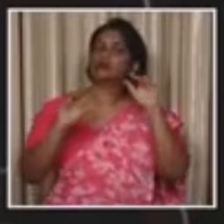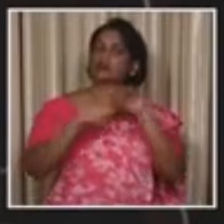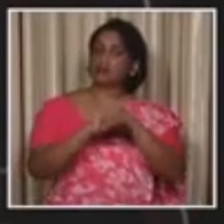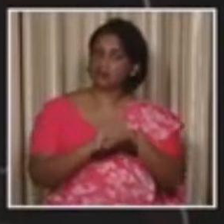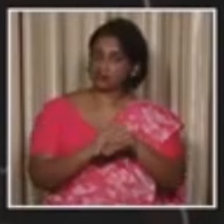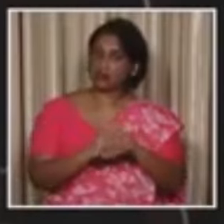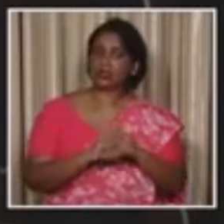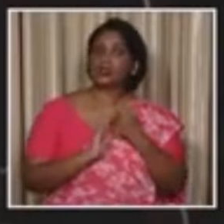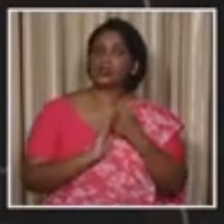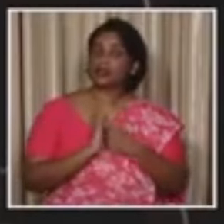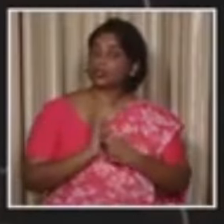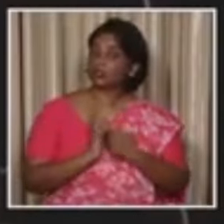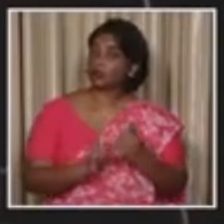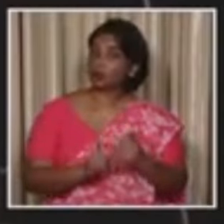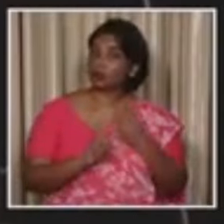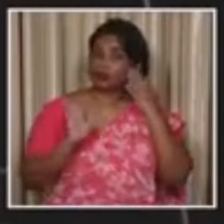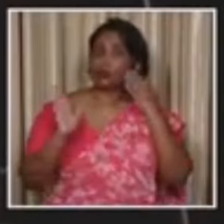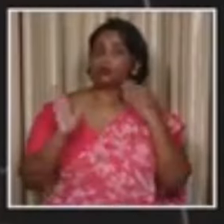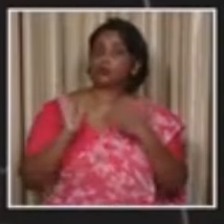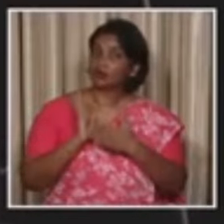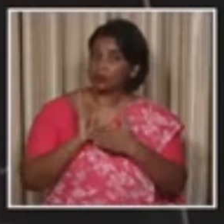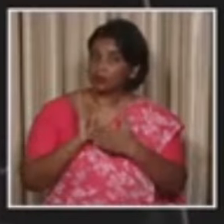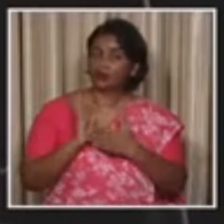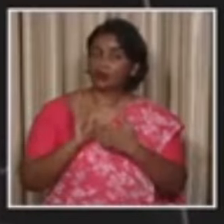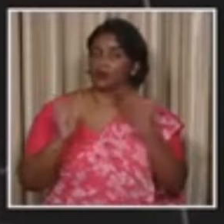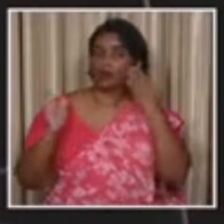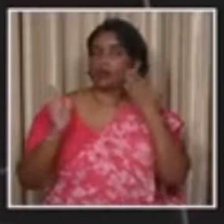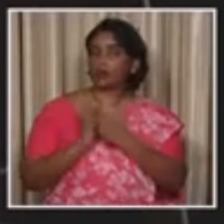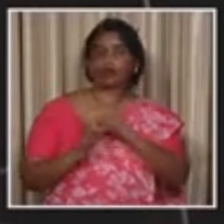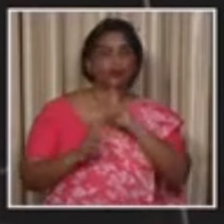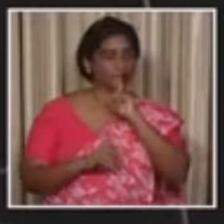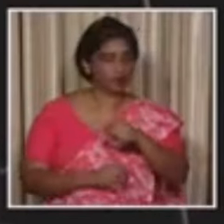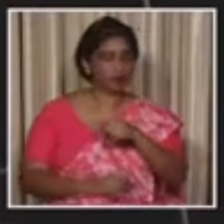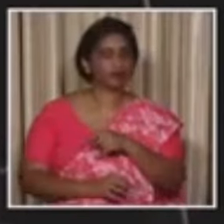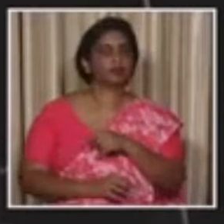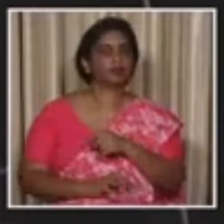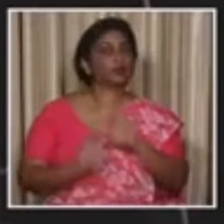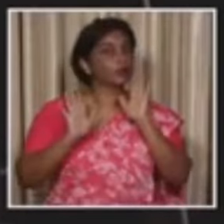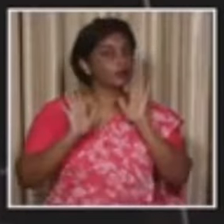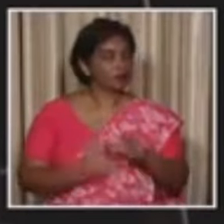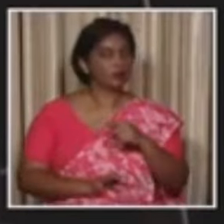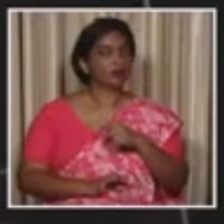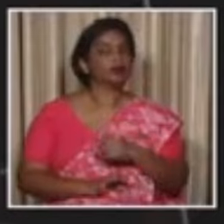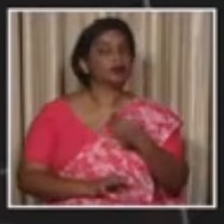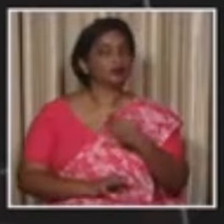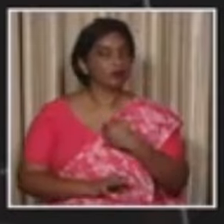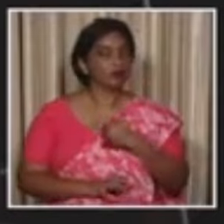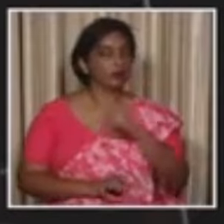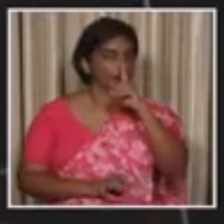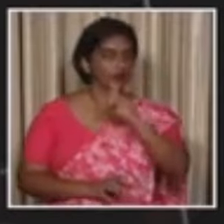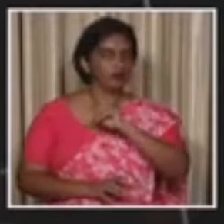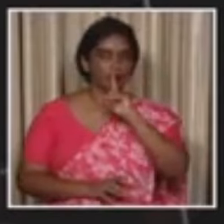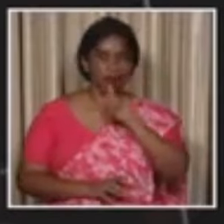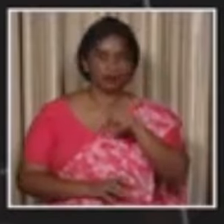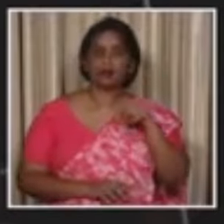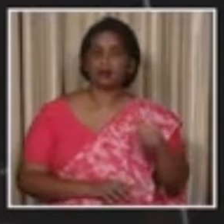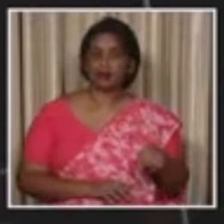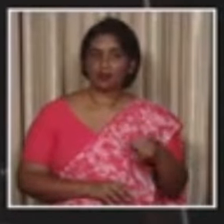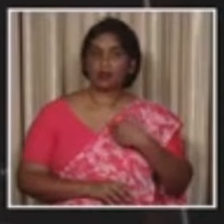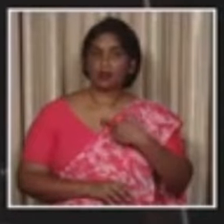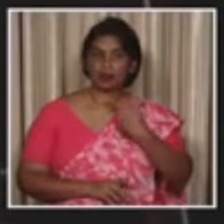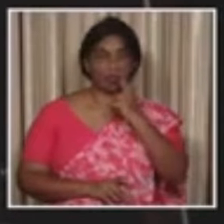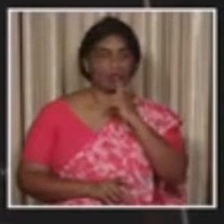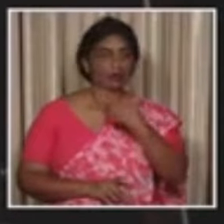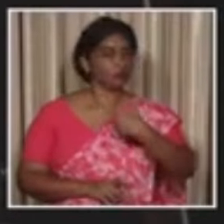නීත්‍යානුකූලව මේ සිදුවීමේ තියෙන බැඳීම ගැන කතා කරනවා. හැබැයි අපි එක දෙයක් කියනවා මේ අපේ